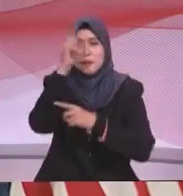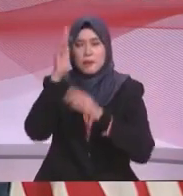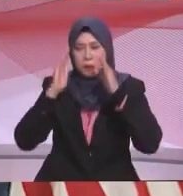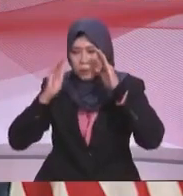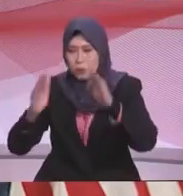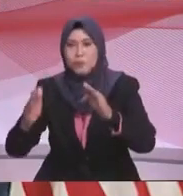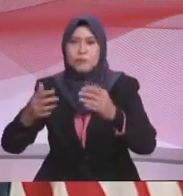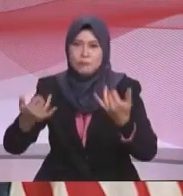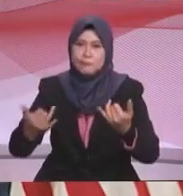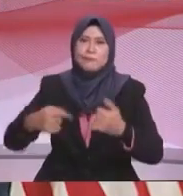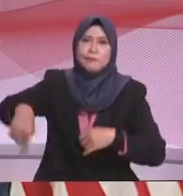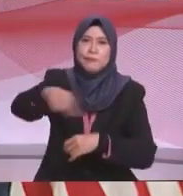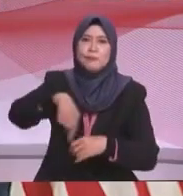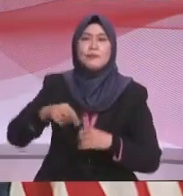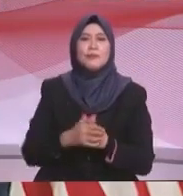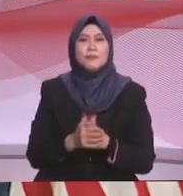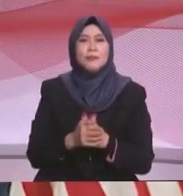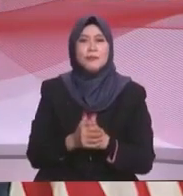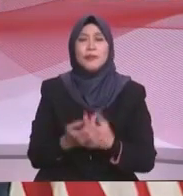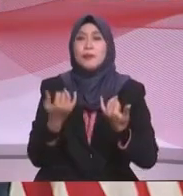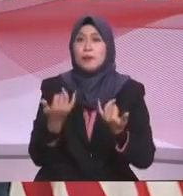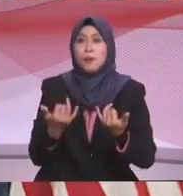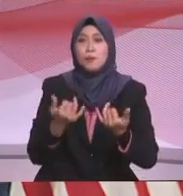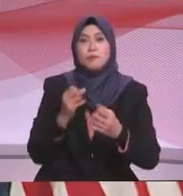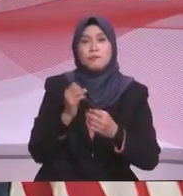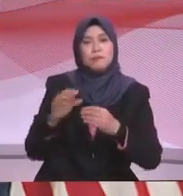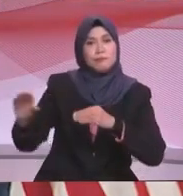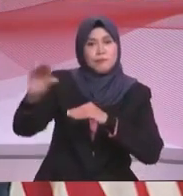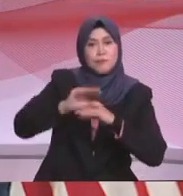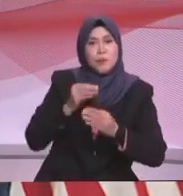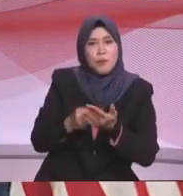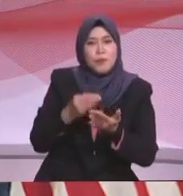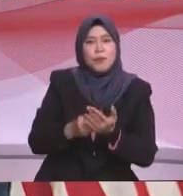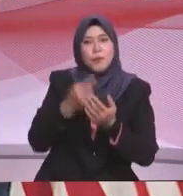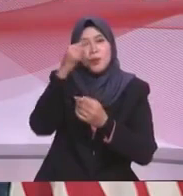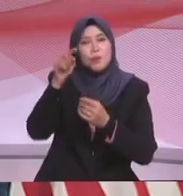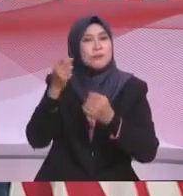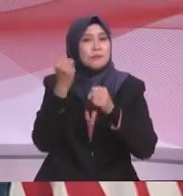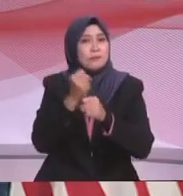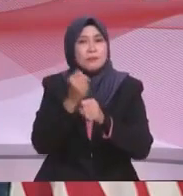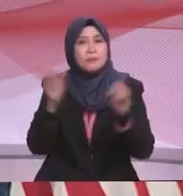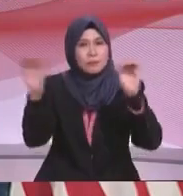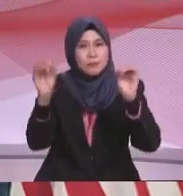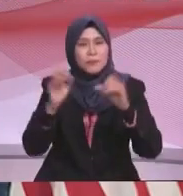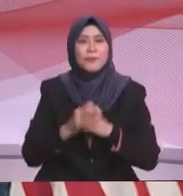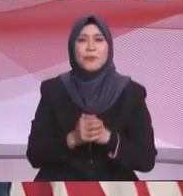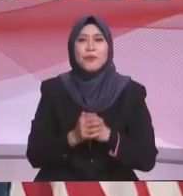Inisiatif ke-15, bantuan kehilangan pendapatan. Untuk itu, kerajaan akan